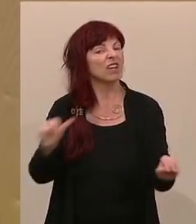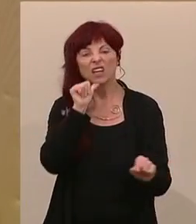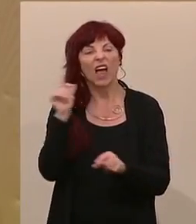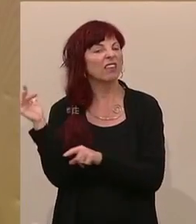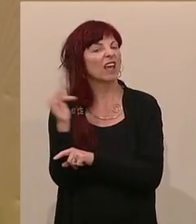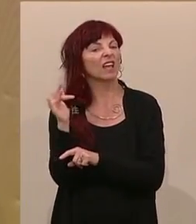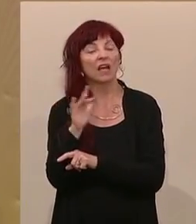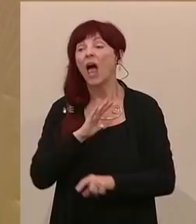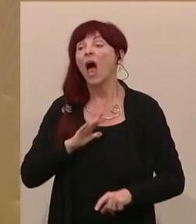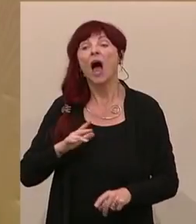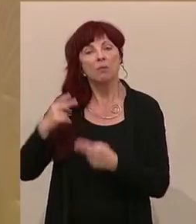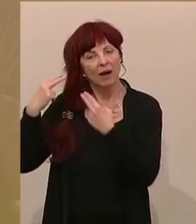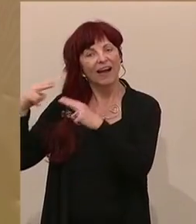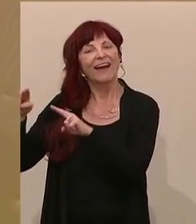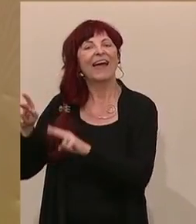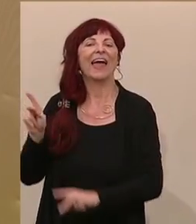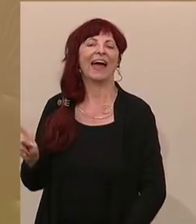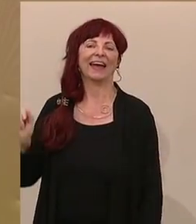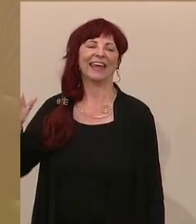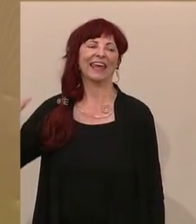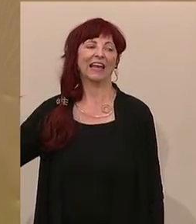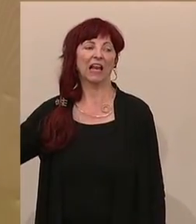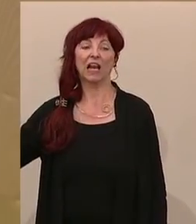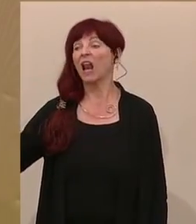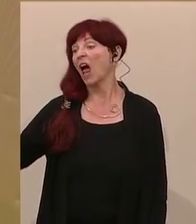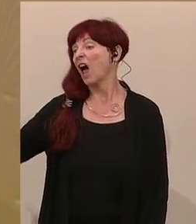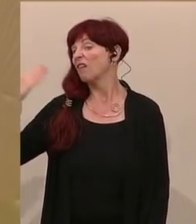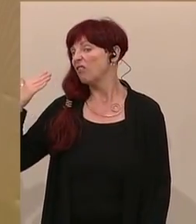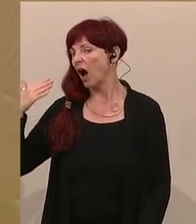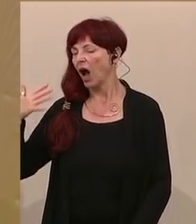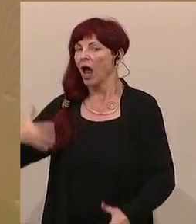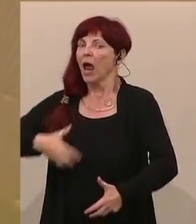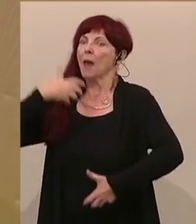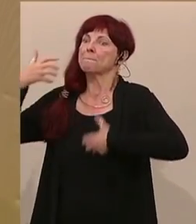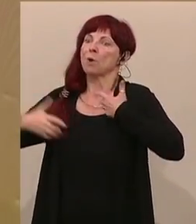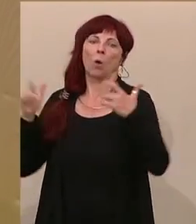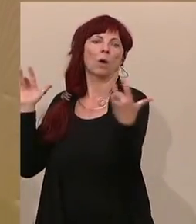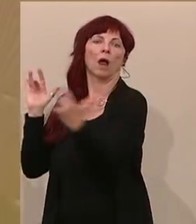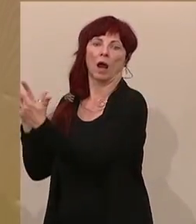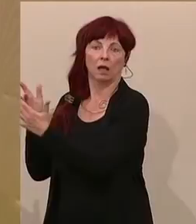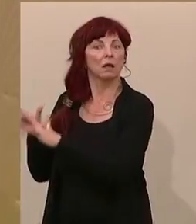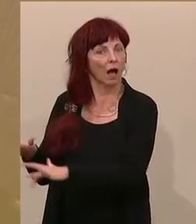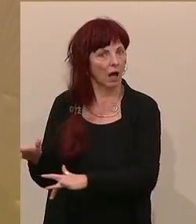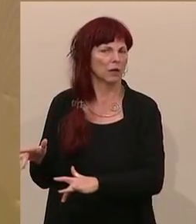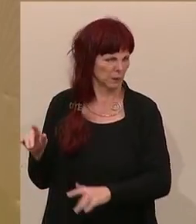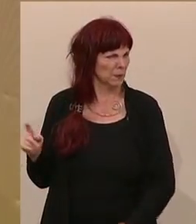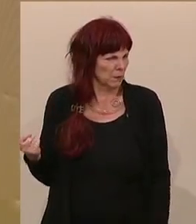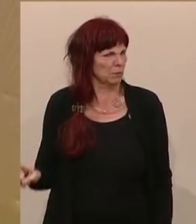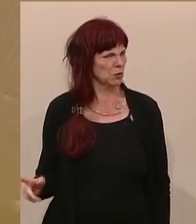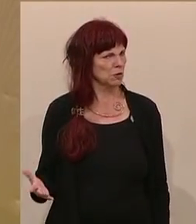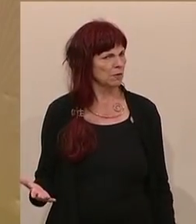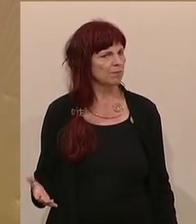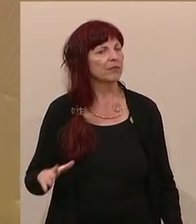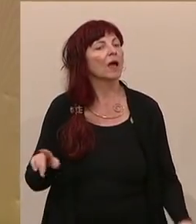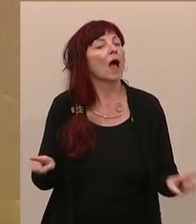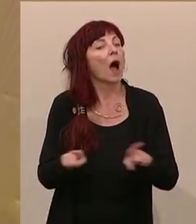wieder hier sehr, sehr künstlerisch aufgeführte Empörungsstürme. Meine sehr geehrten Damen und Herren, der Kollege